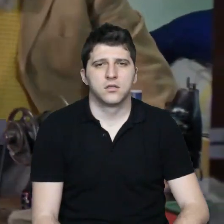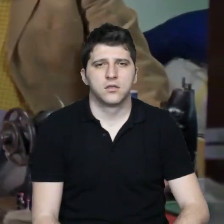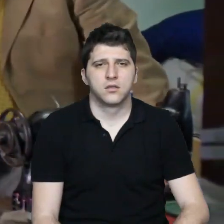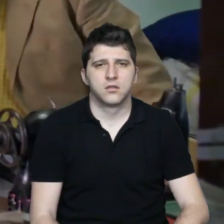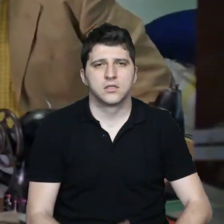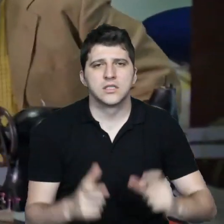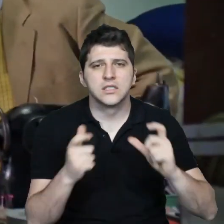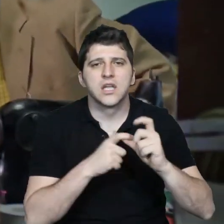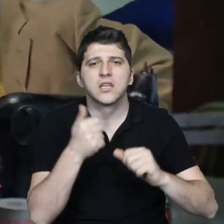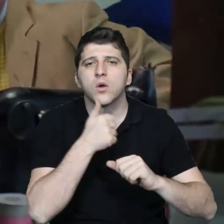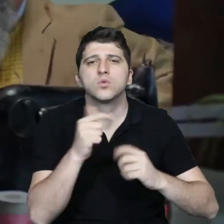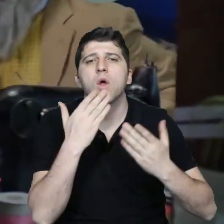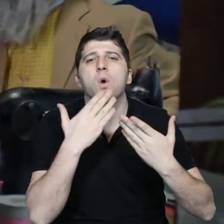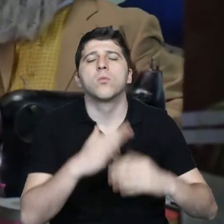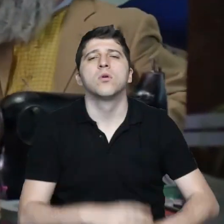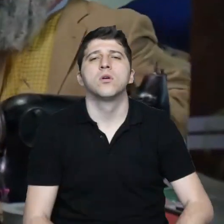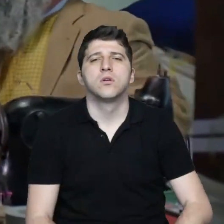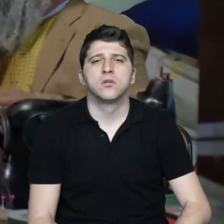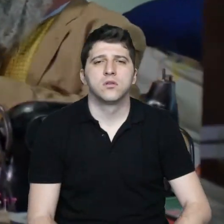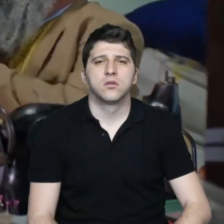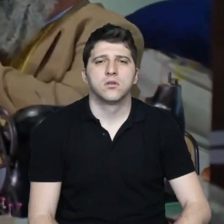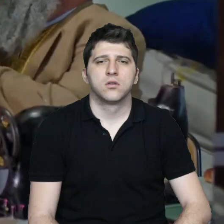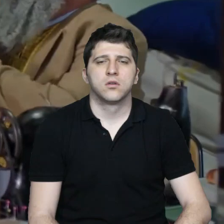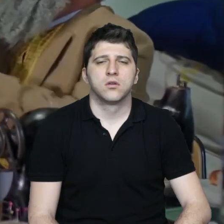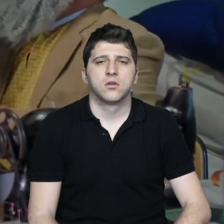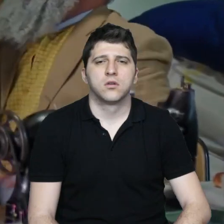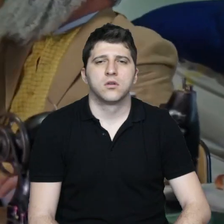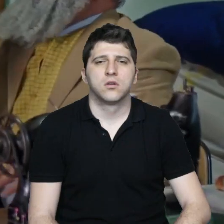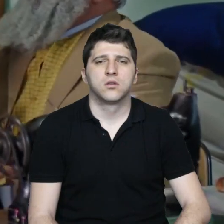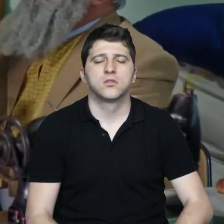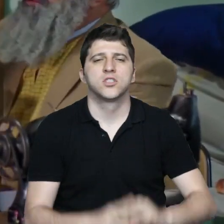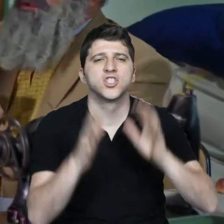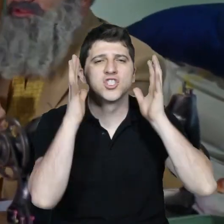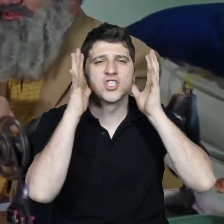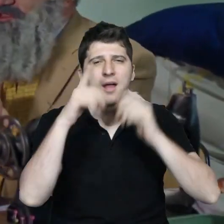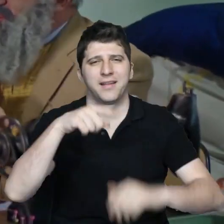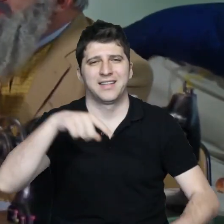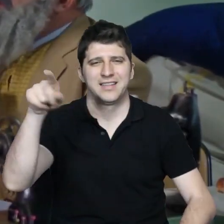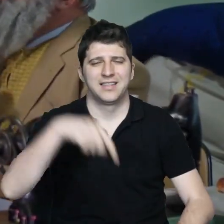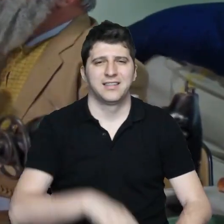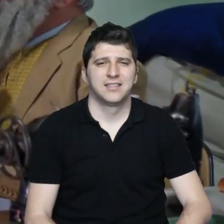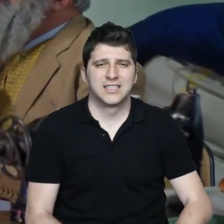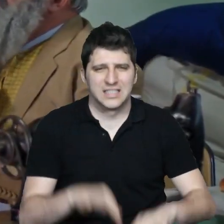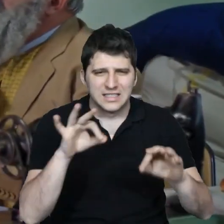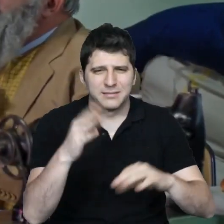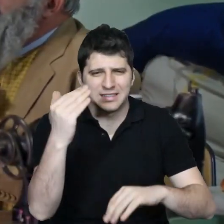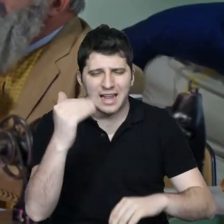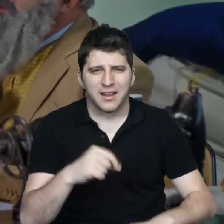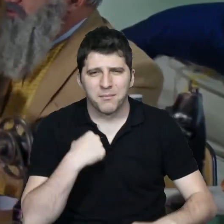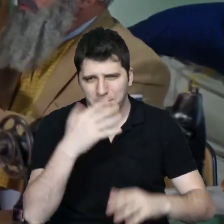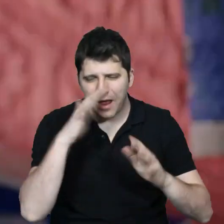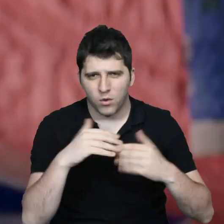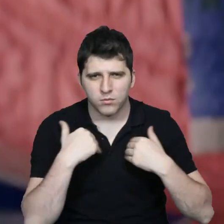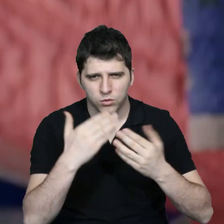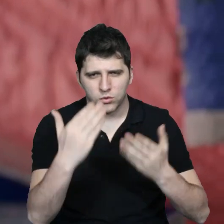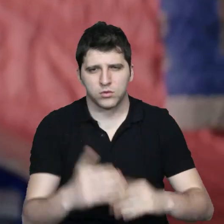Settar usta yok mu? Oturdu santral. Camiye kadar gitti. Şimdi gelir, ben de onu